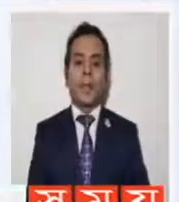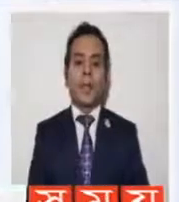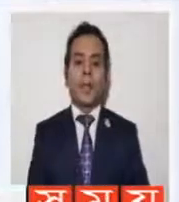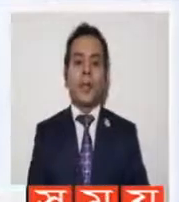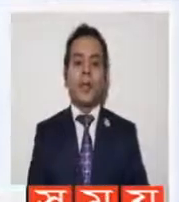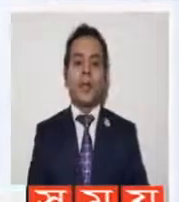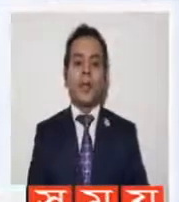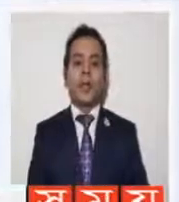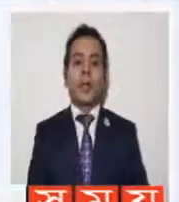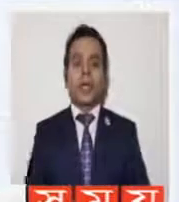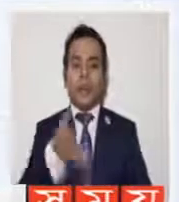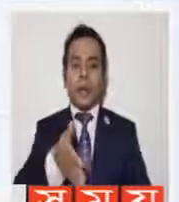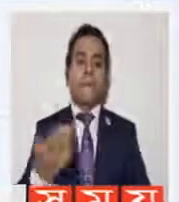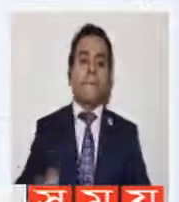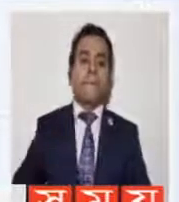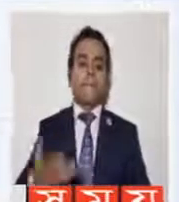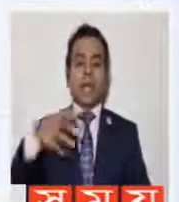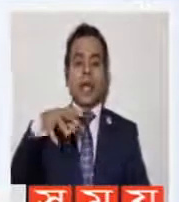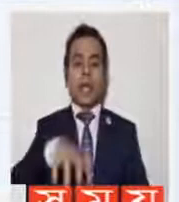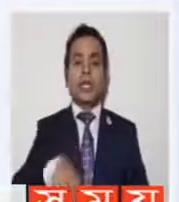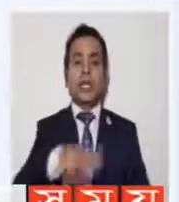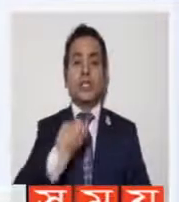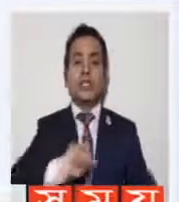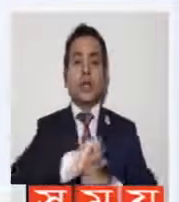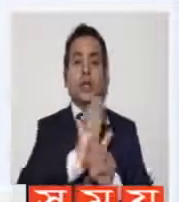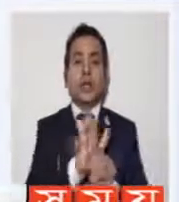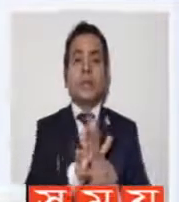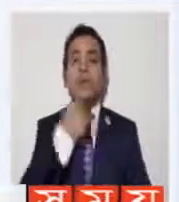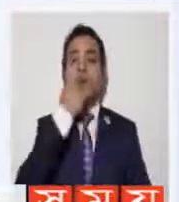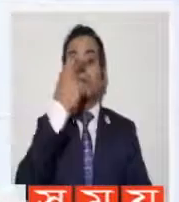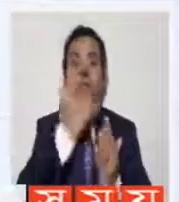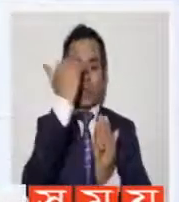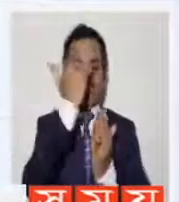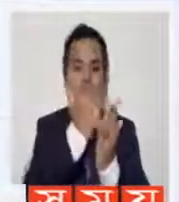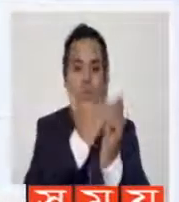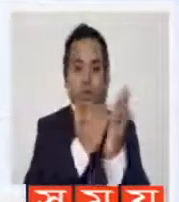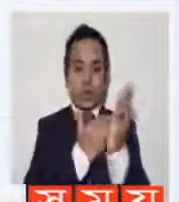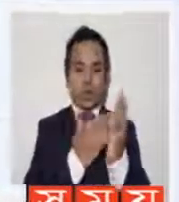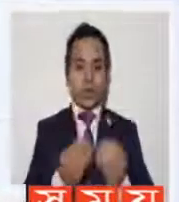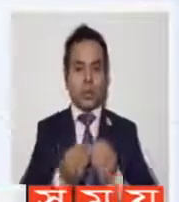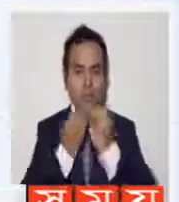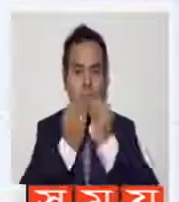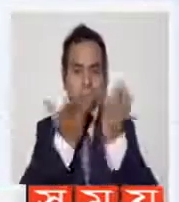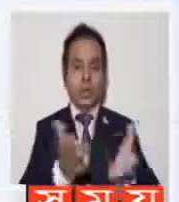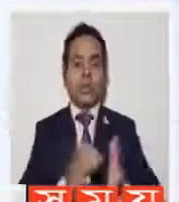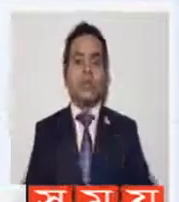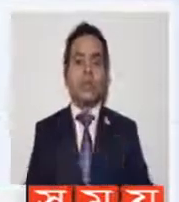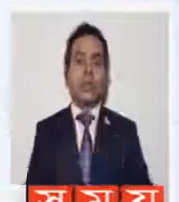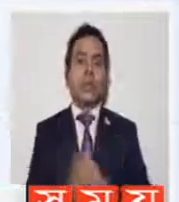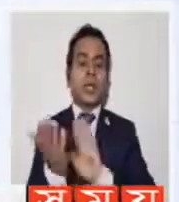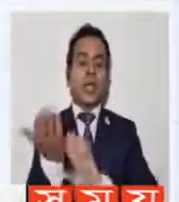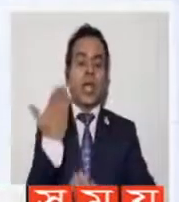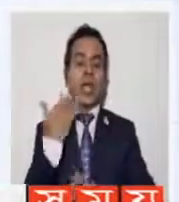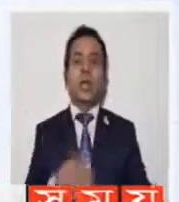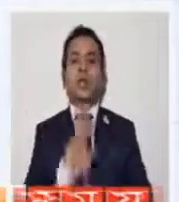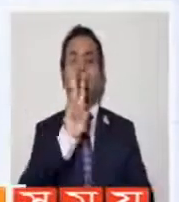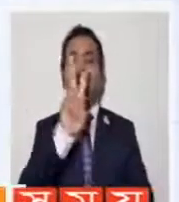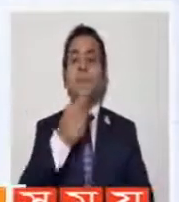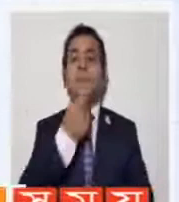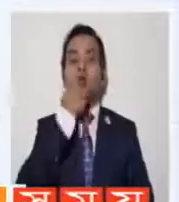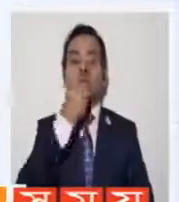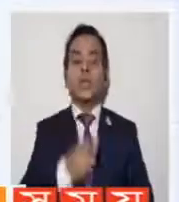कर्तृक दैनिक संवाद बुलेटिन कोविड 19 देखछेन, आसलामु आलाइकुम। आमरा आजके